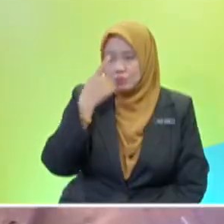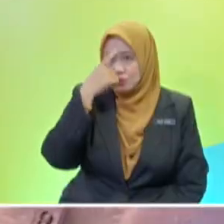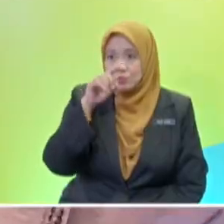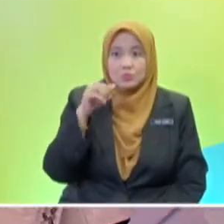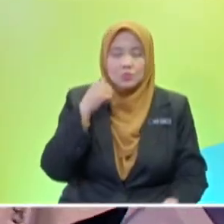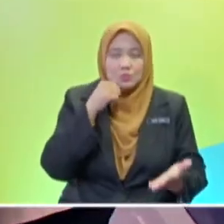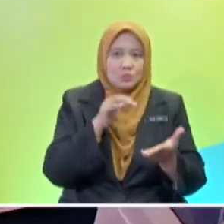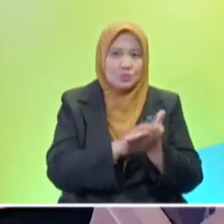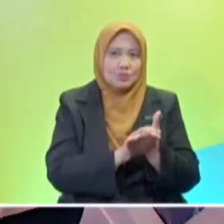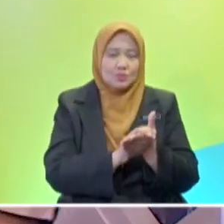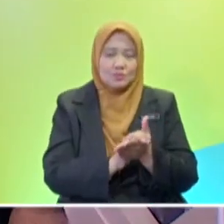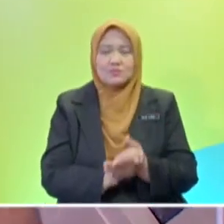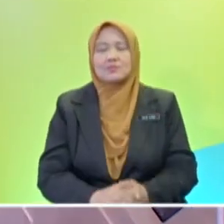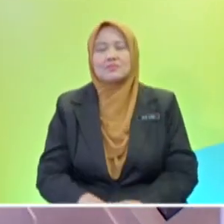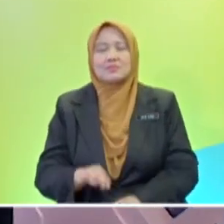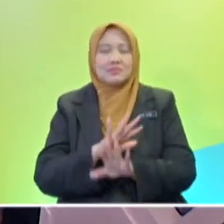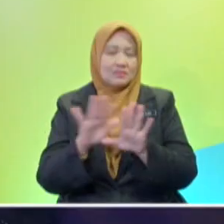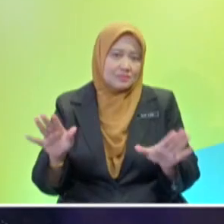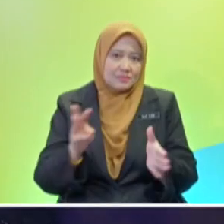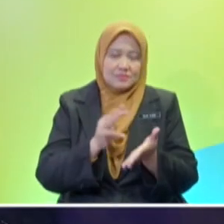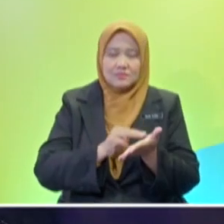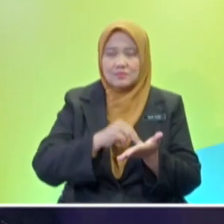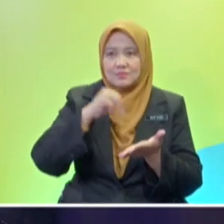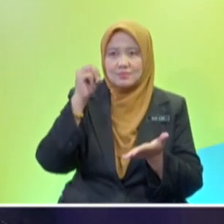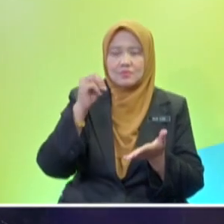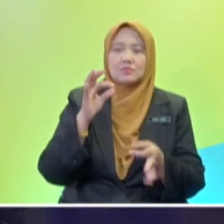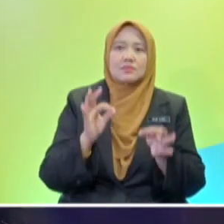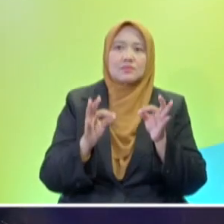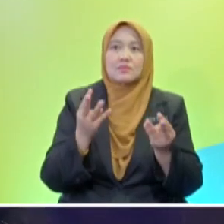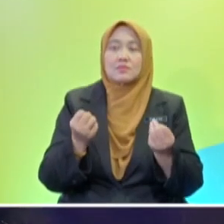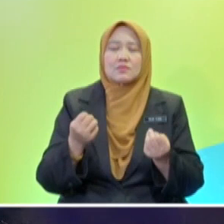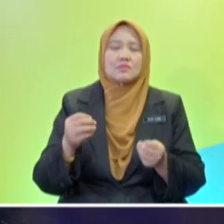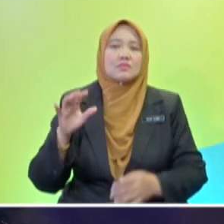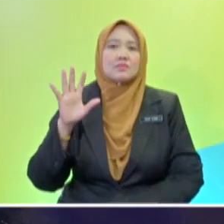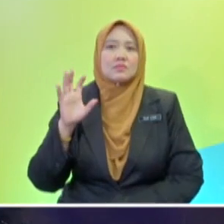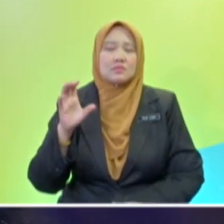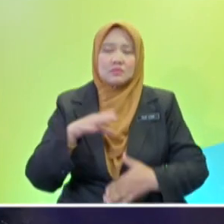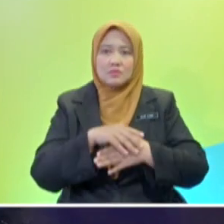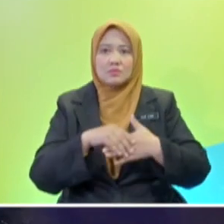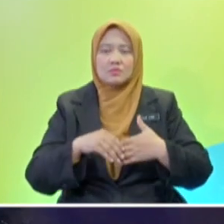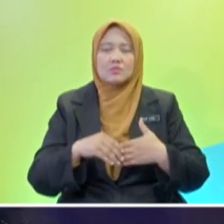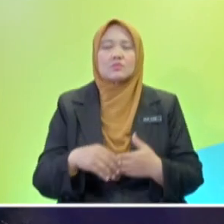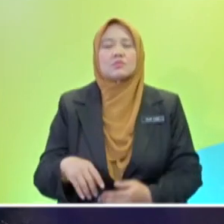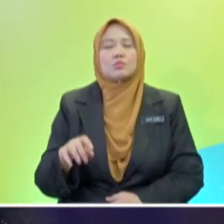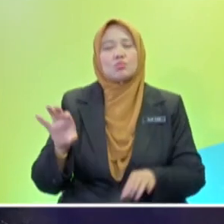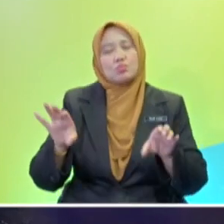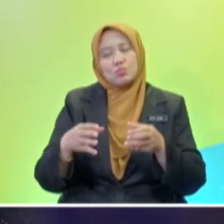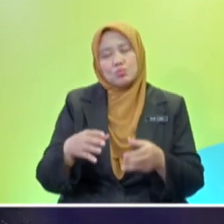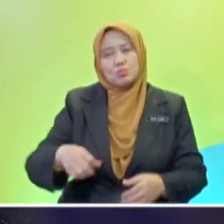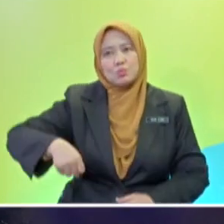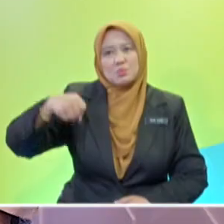50 Ringgit saya 70 Ringgit cuy ah lebih baik belajar dengan saya buat lebih untuk